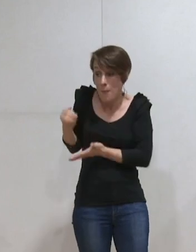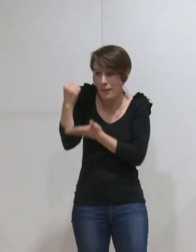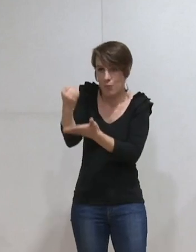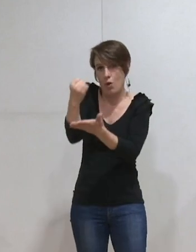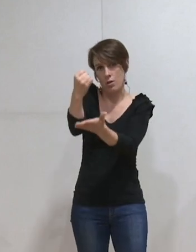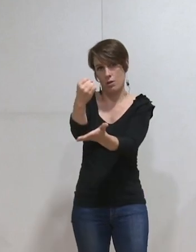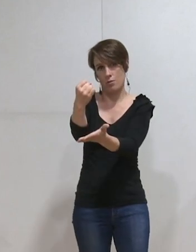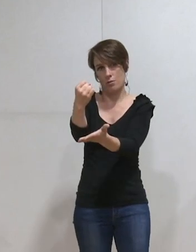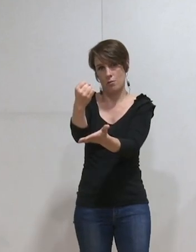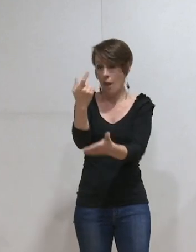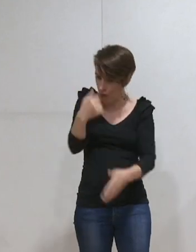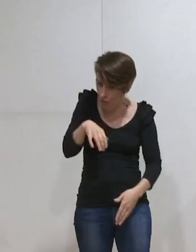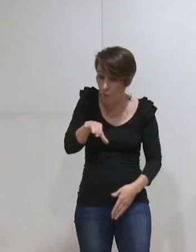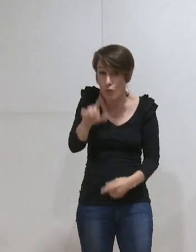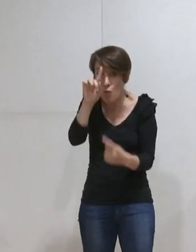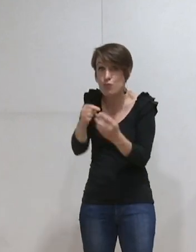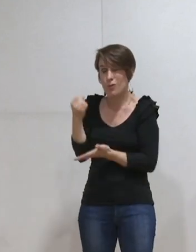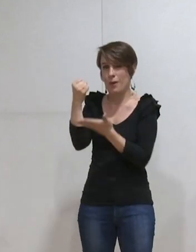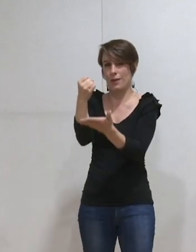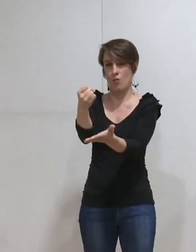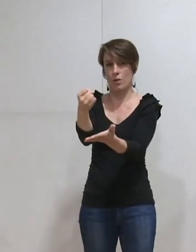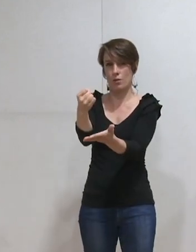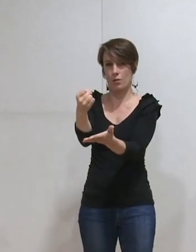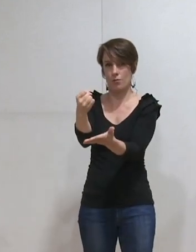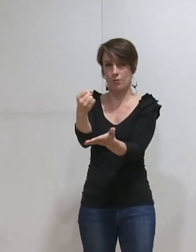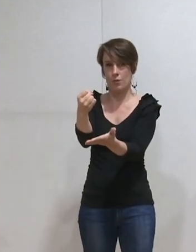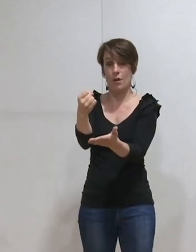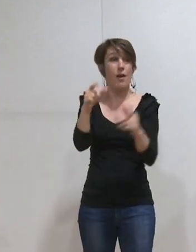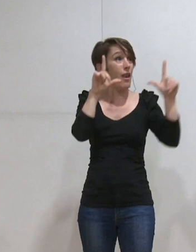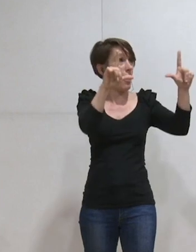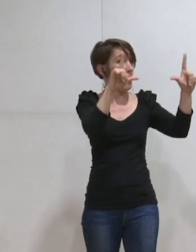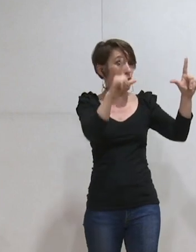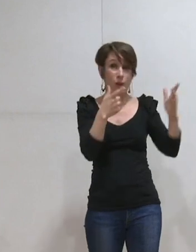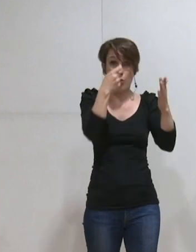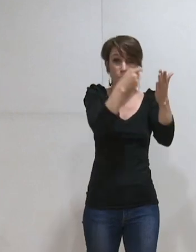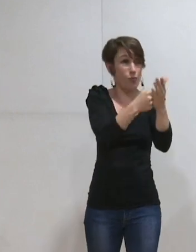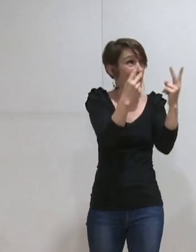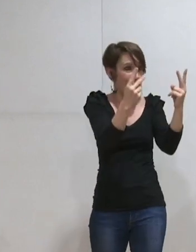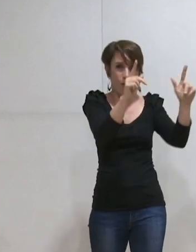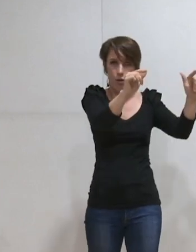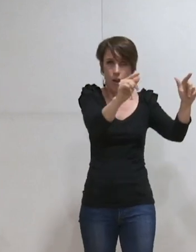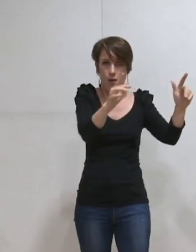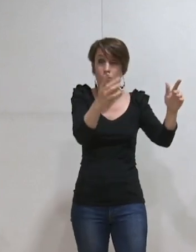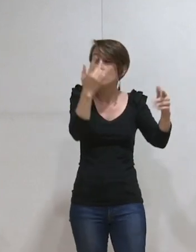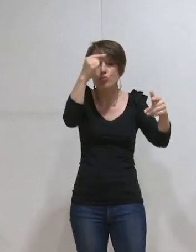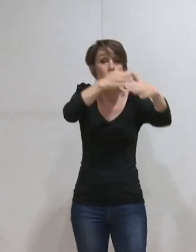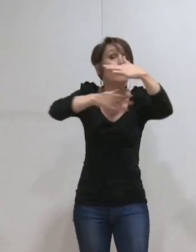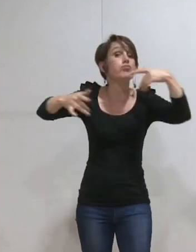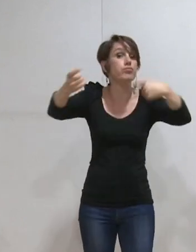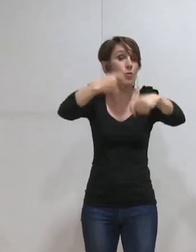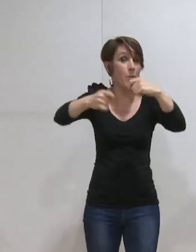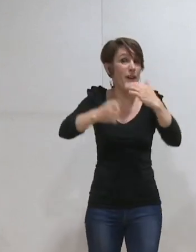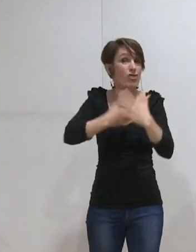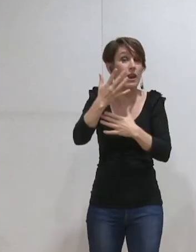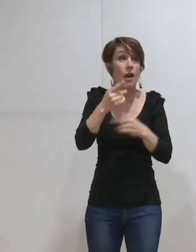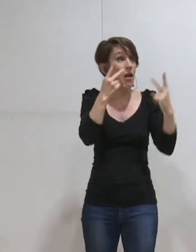ce patrimoine il a une valeur sur le marché de l'art et ce marché de l'art c'est pas nous qui sommes capables d'en juger ce sont